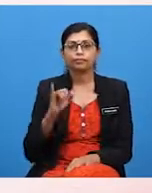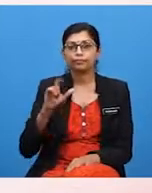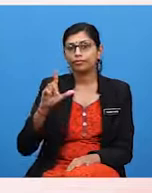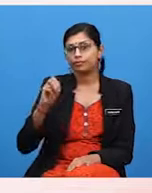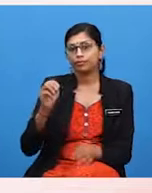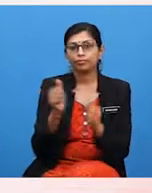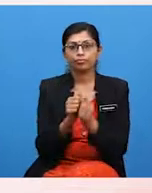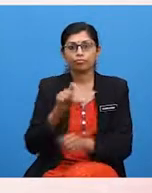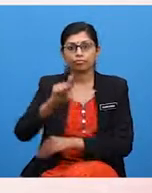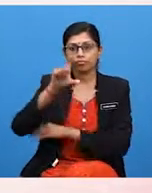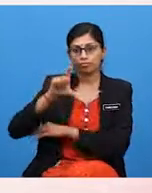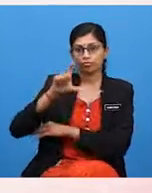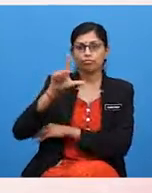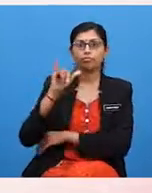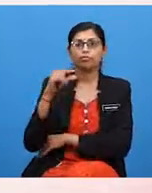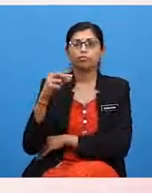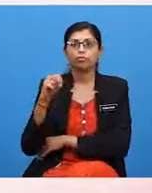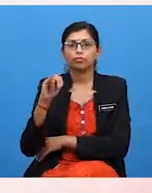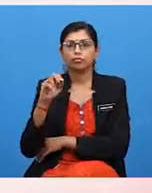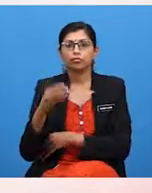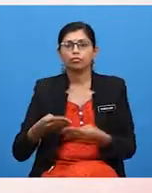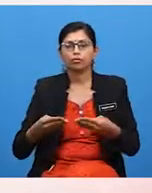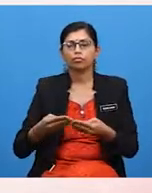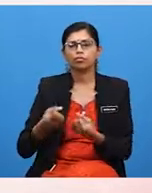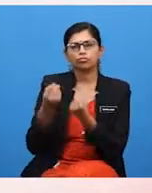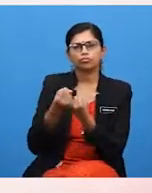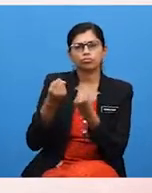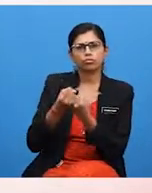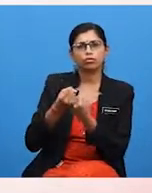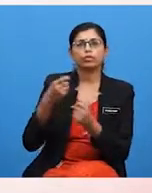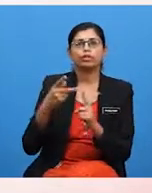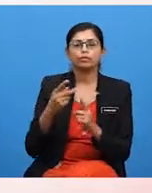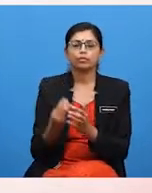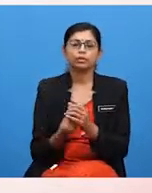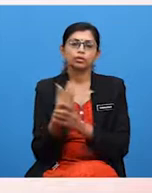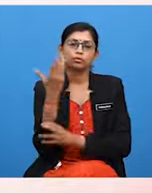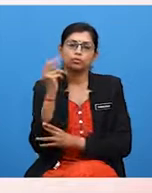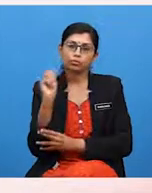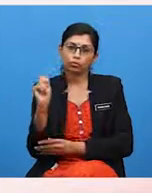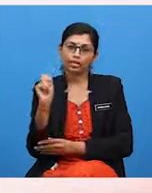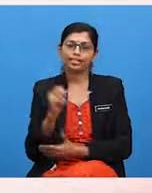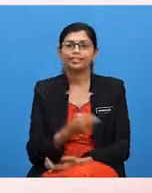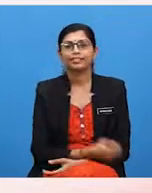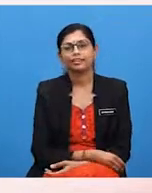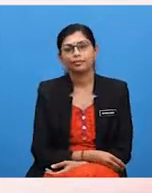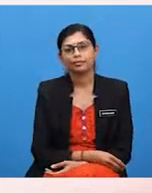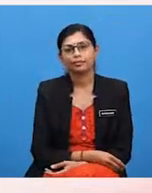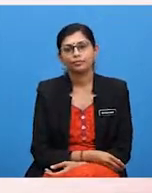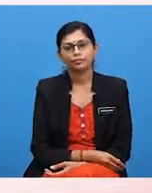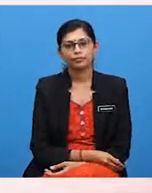Xilem dengan penebalan lignin akan memberi sokongan mekanikal kepada tumbuhan.